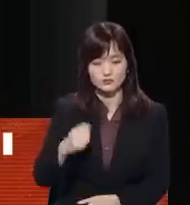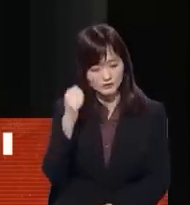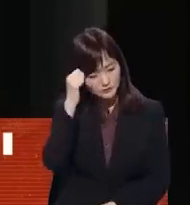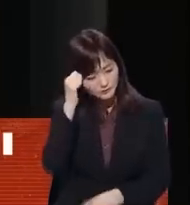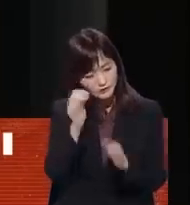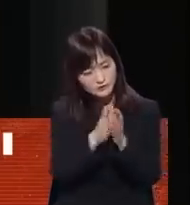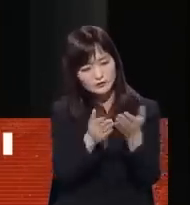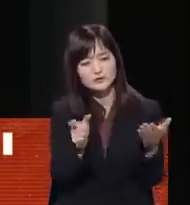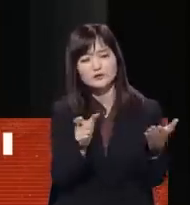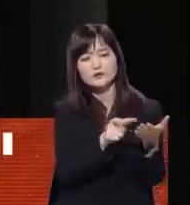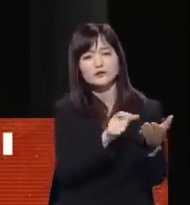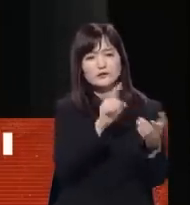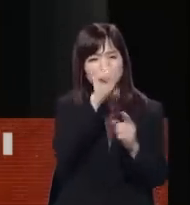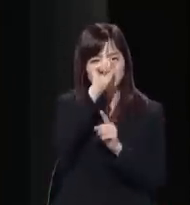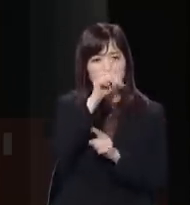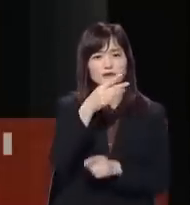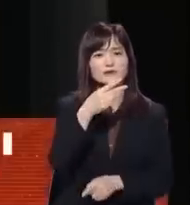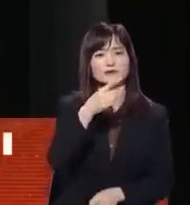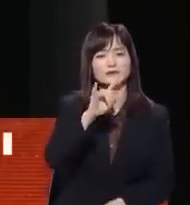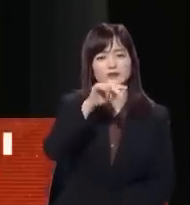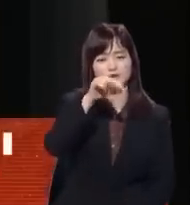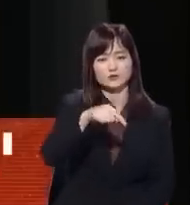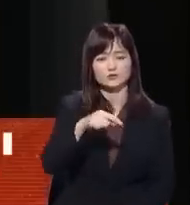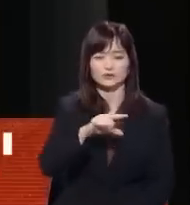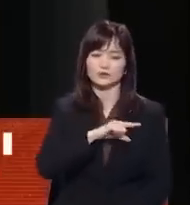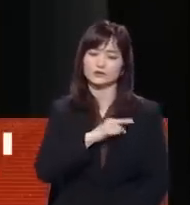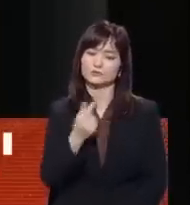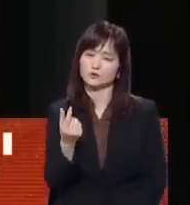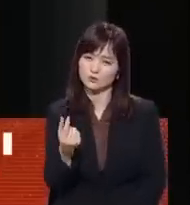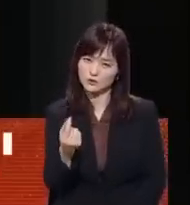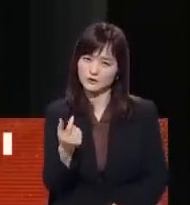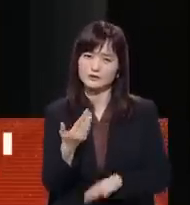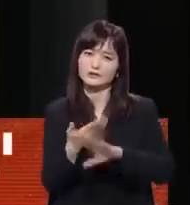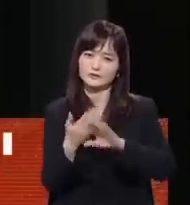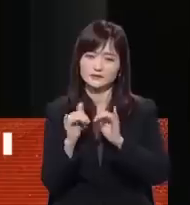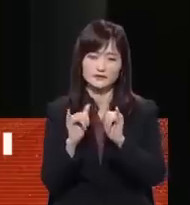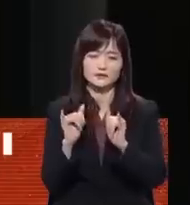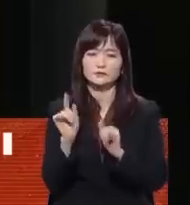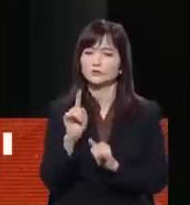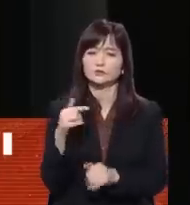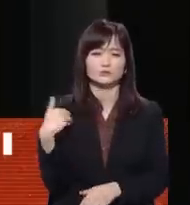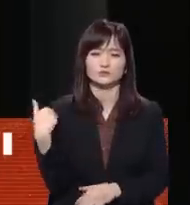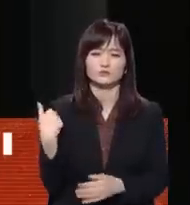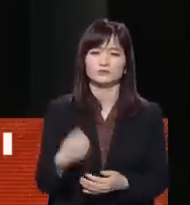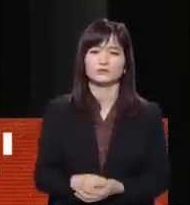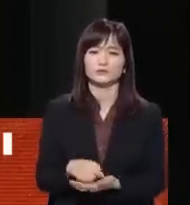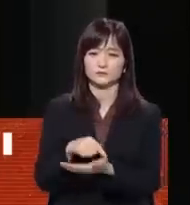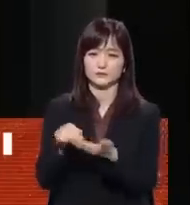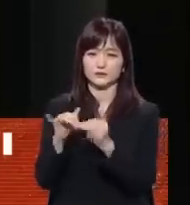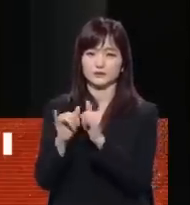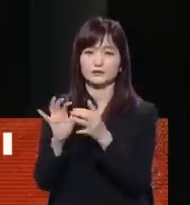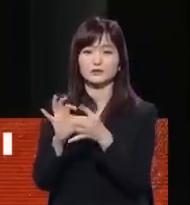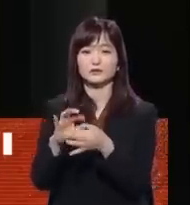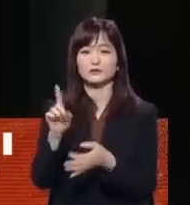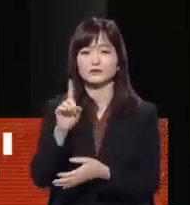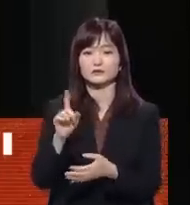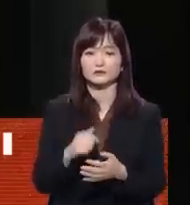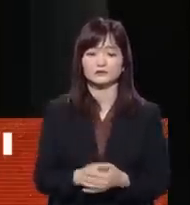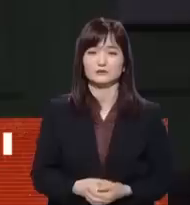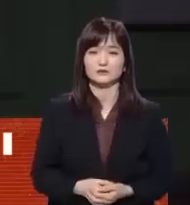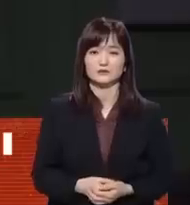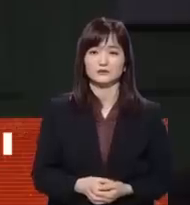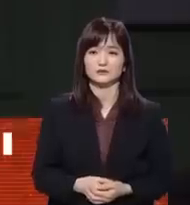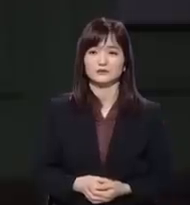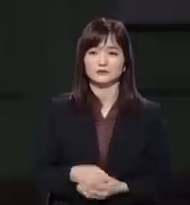하하 이게 동일 인물인지 아니면 다른 사람인지 자 이게 어떻게 되는 거예요 그럼 피해자하고네 일단이 피해자